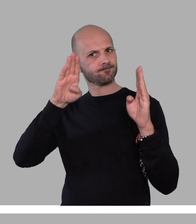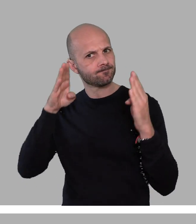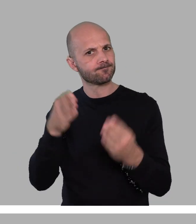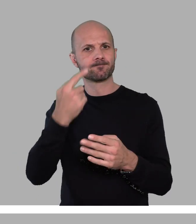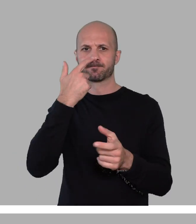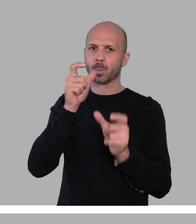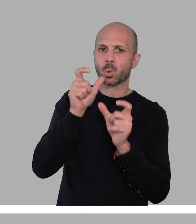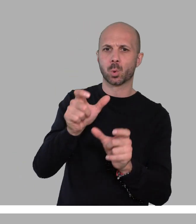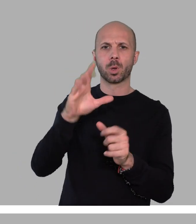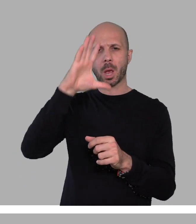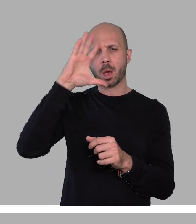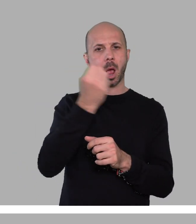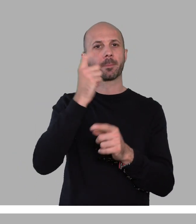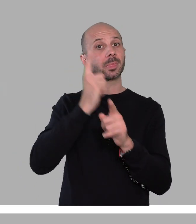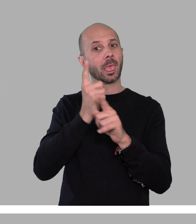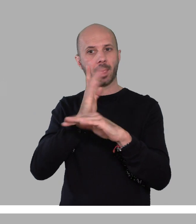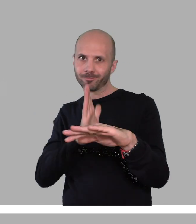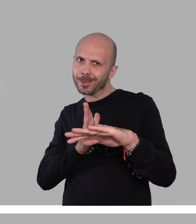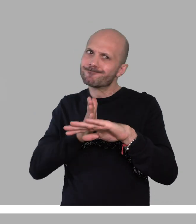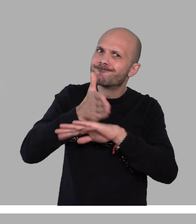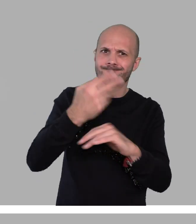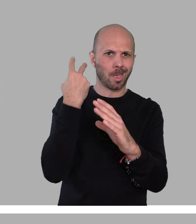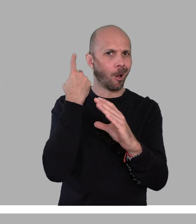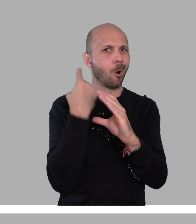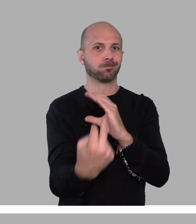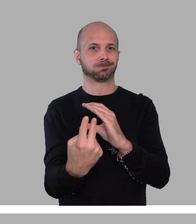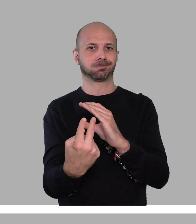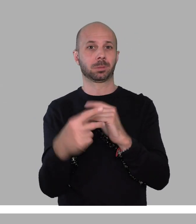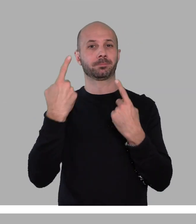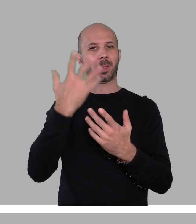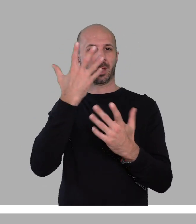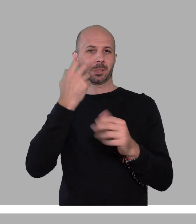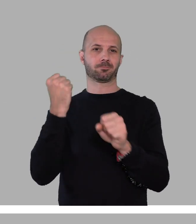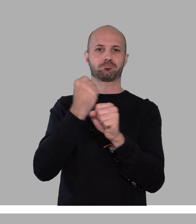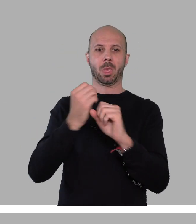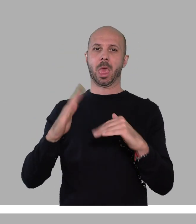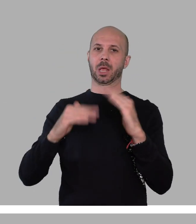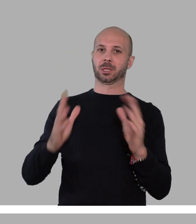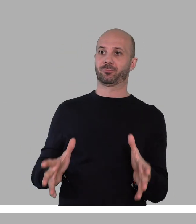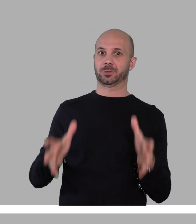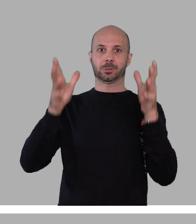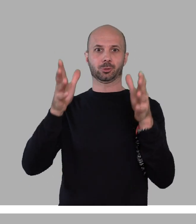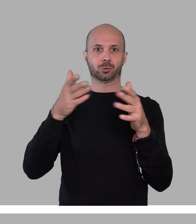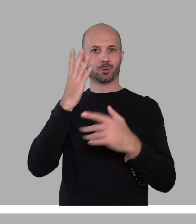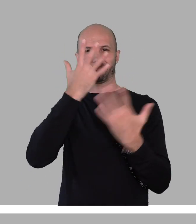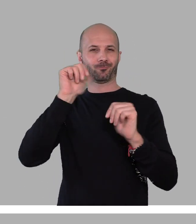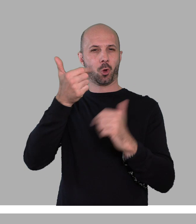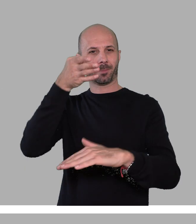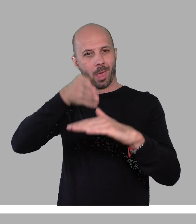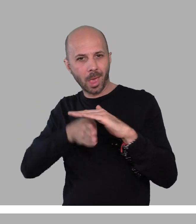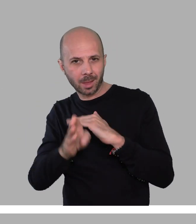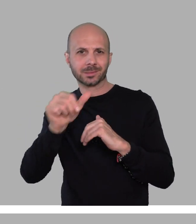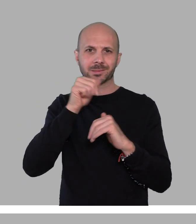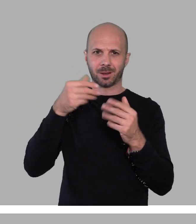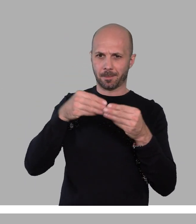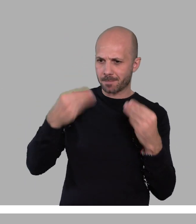e la si capisce veramente se ci si entra. Quindi è un edificio, bisogna entrarci e bisogna quindi